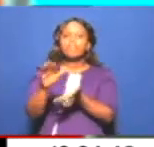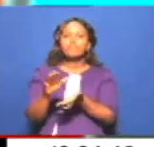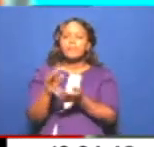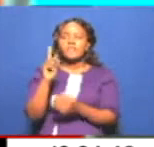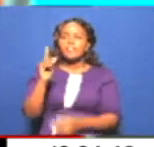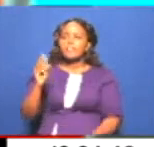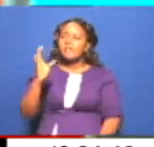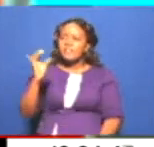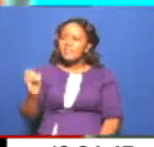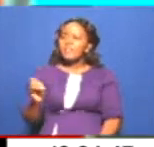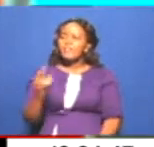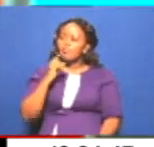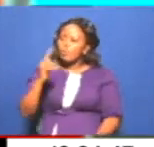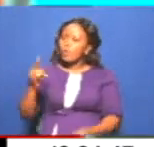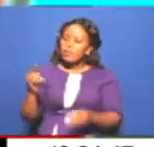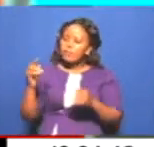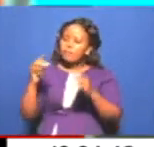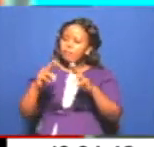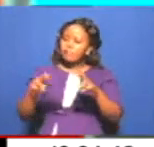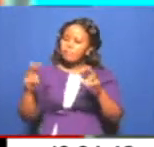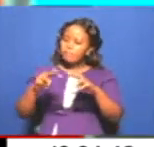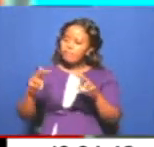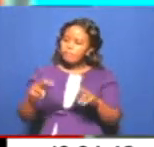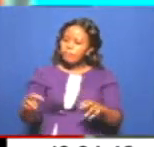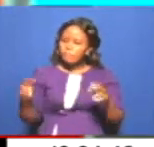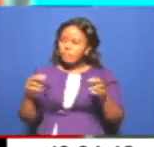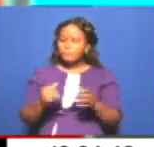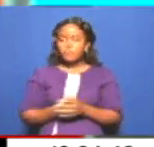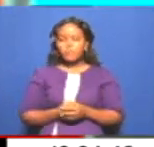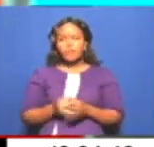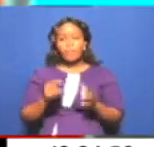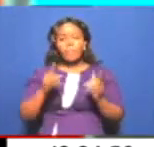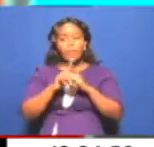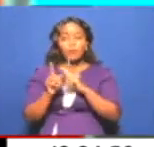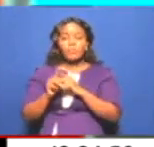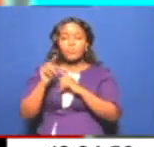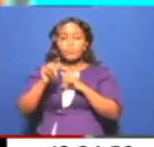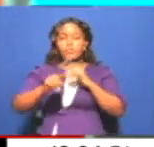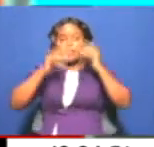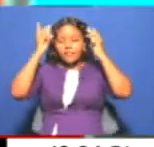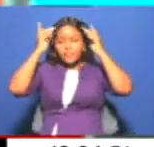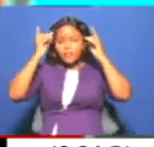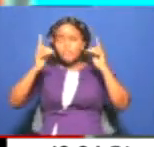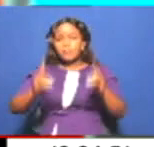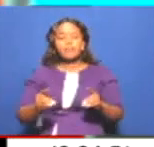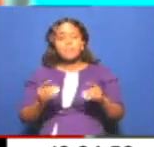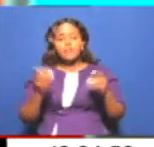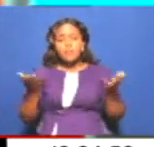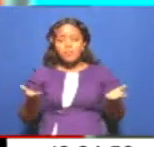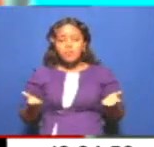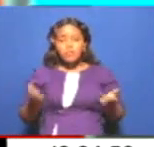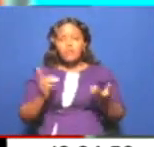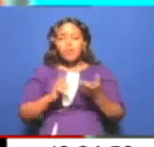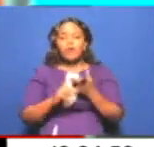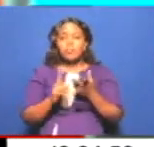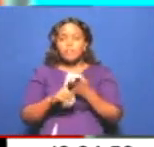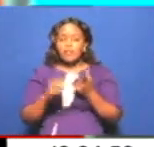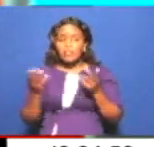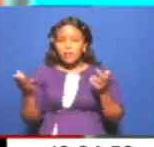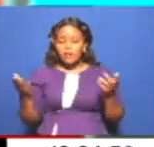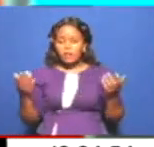akimuamuru afanye uchunguzi. Hatua kama zile ni hatua ambazo zinakiuka sheria tunavyojua. Inakiuka sheria kwa